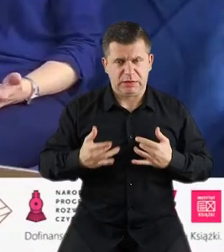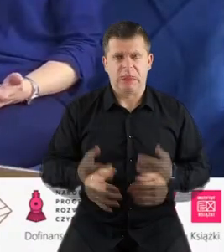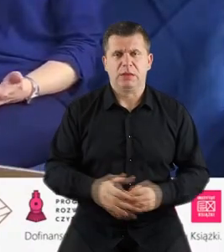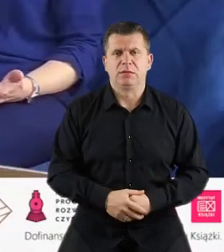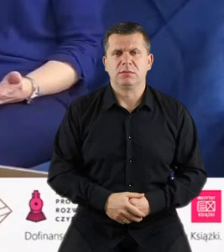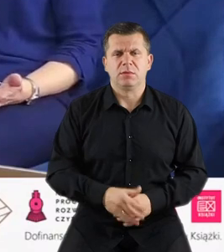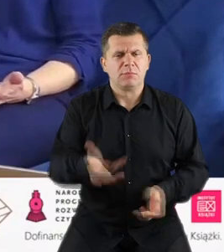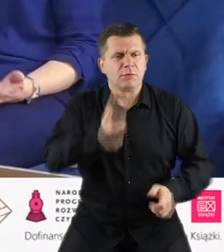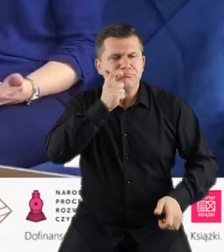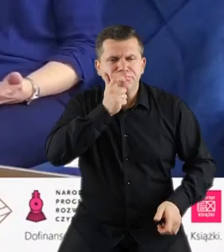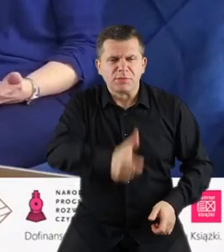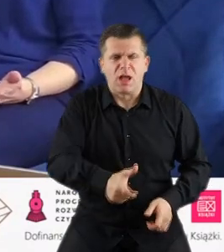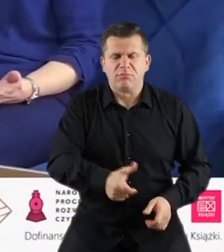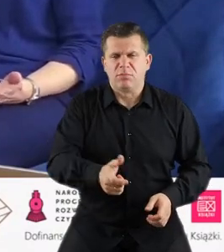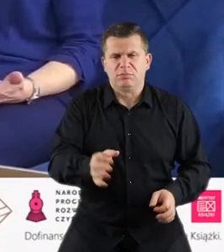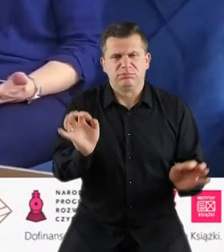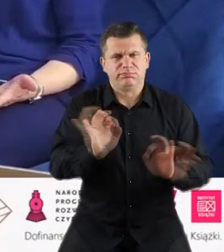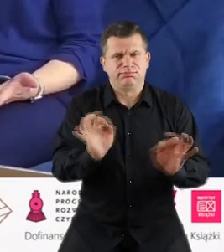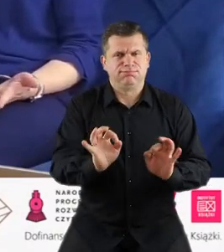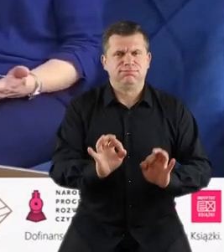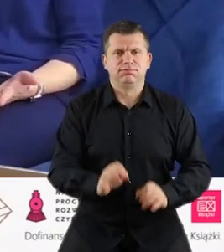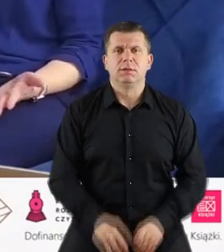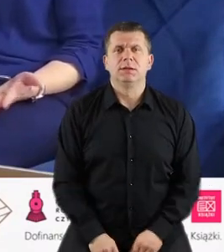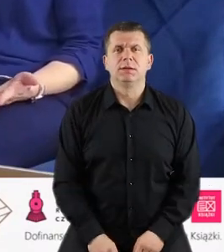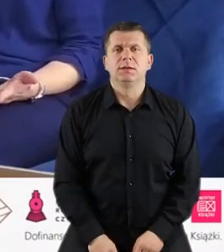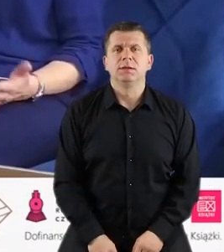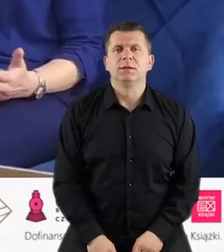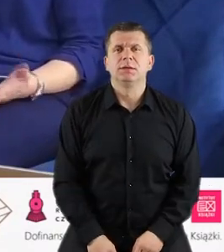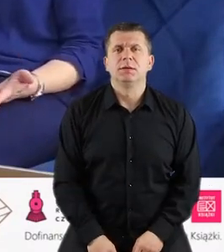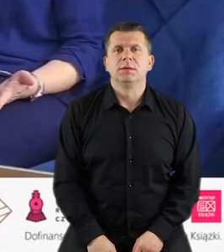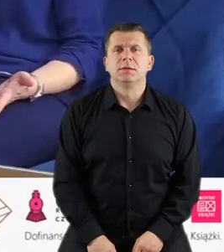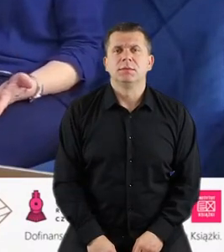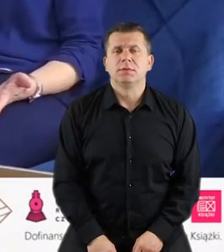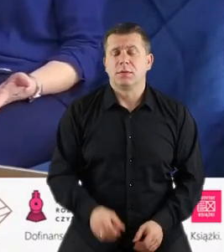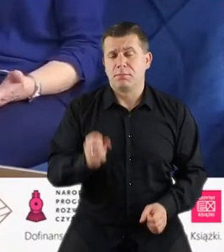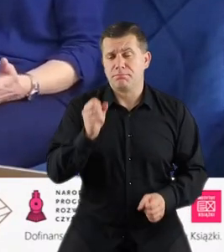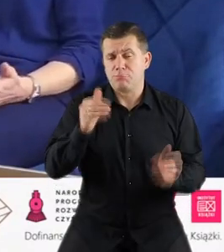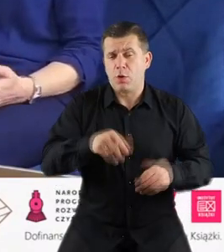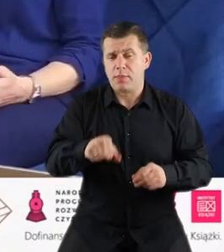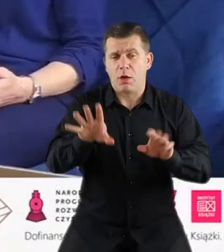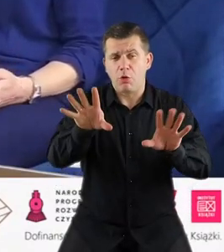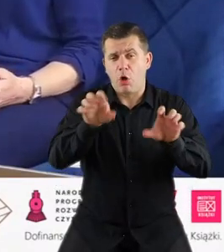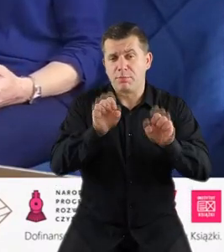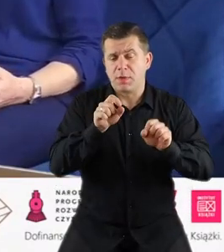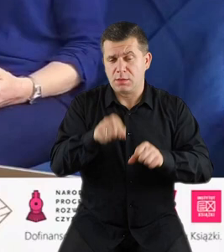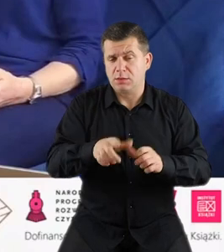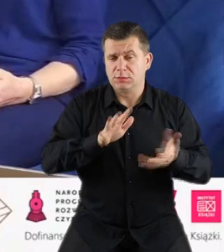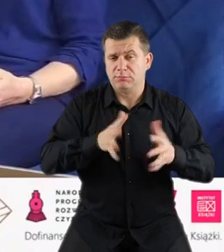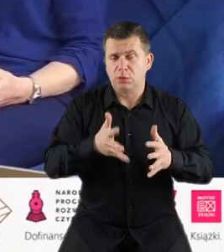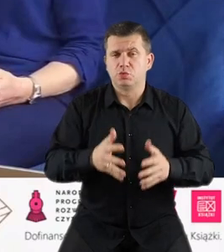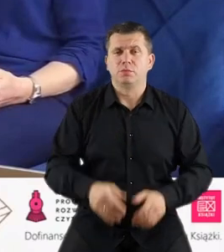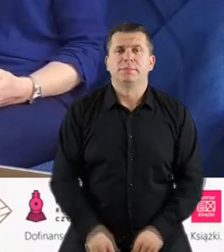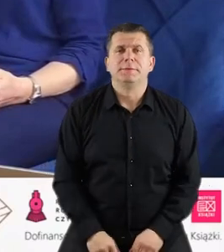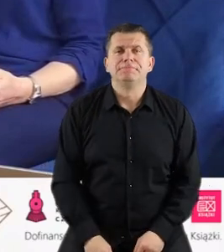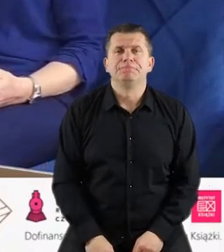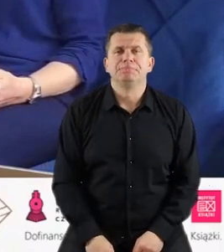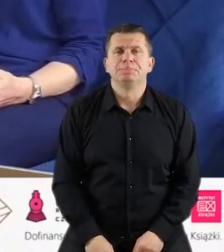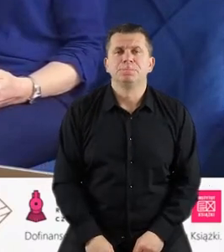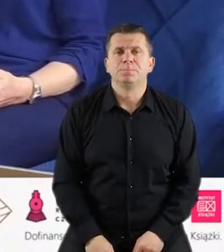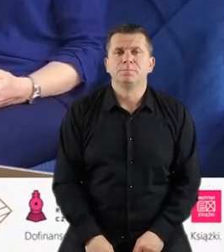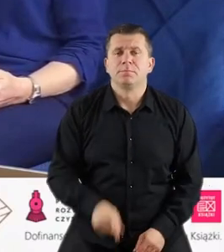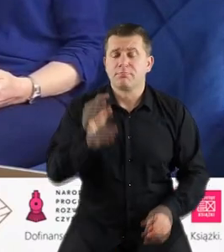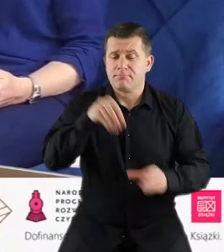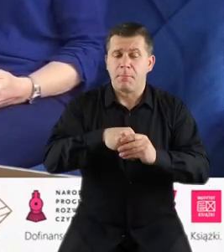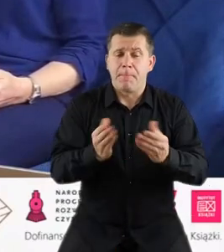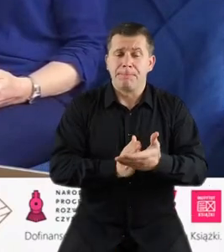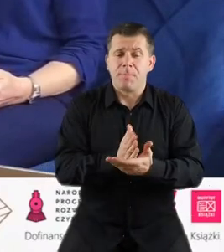ogromną przemoc, okrucieństwo, tak jak można by to odbierać, prawda, w ten sposób. I wydaje mi się, że w